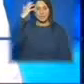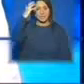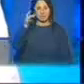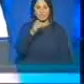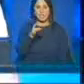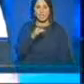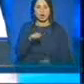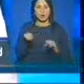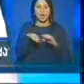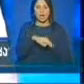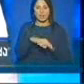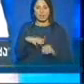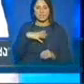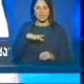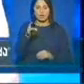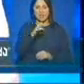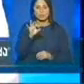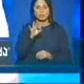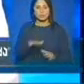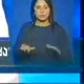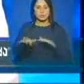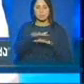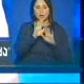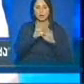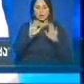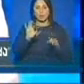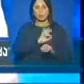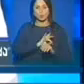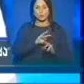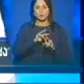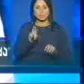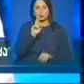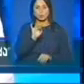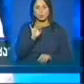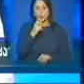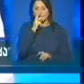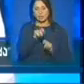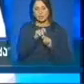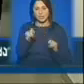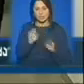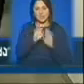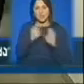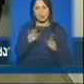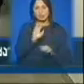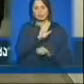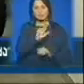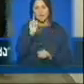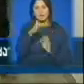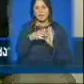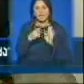Selahşi regionalur arxivshi sakartvelos respublikis shesakhe partomashtabiani gamophena yustitsiis ministrva 10 tsulukian magaxsna gamophenaze